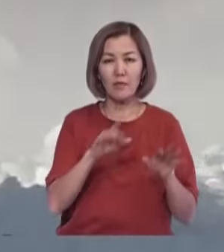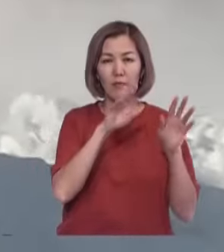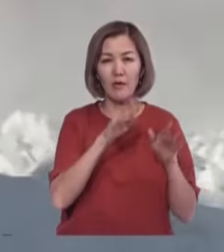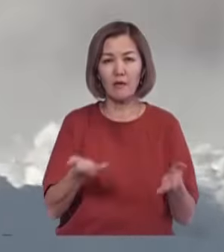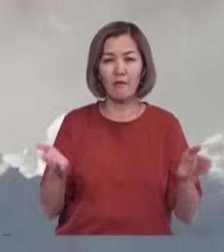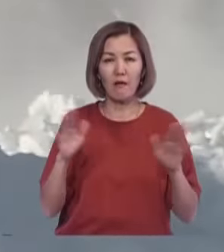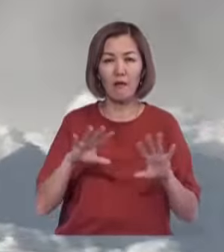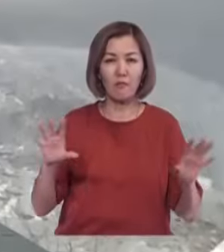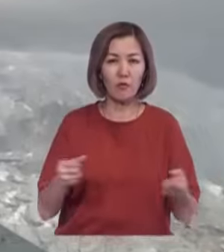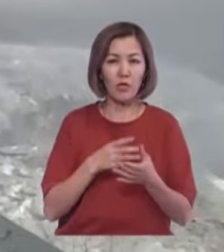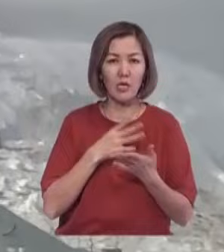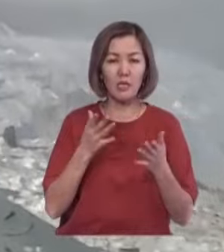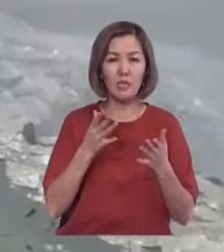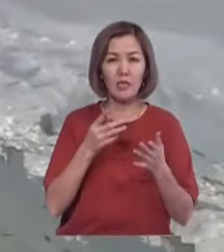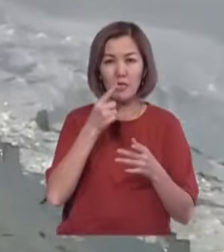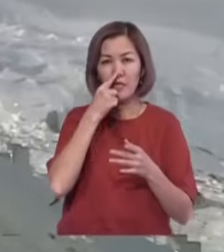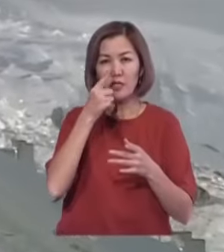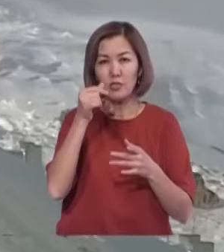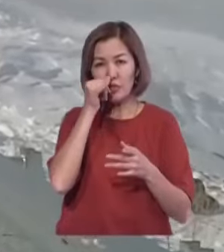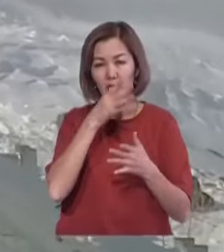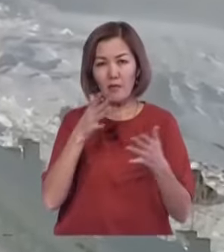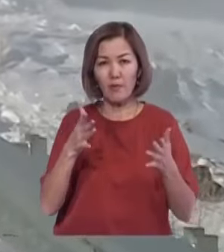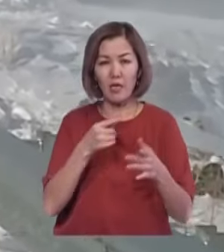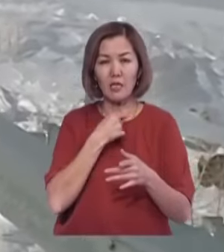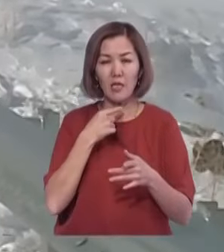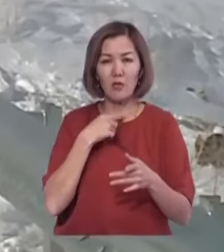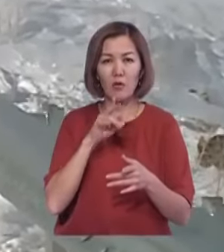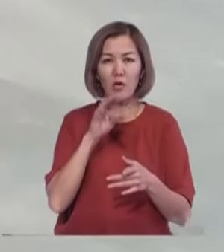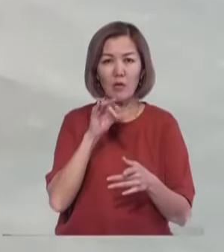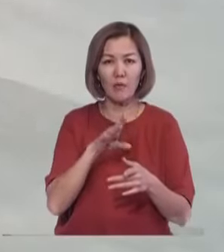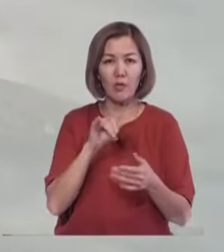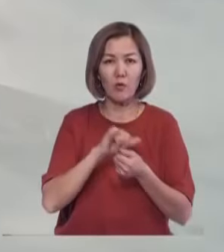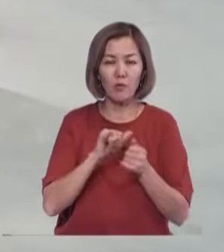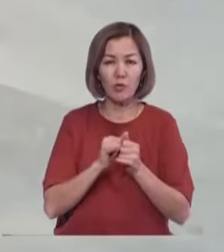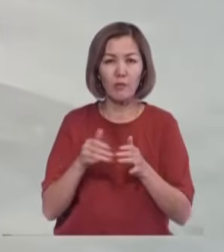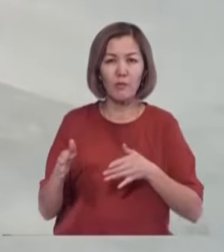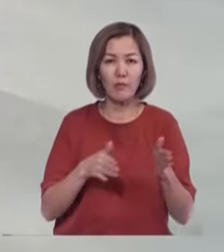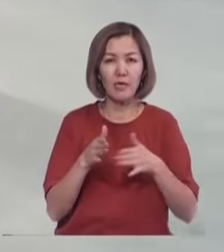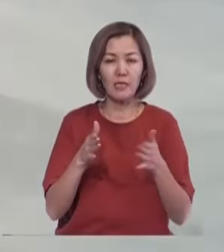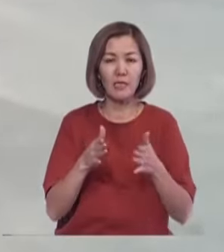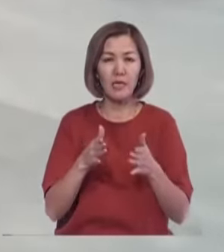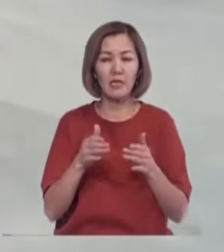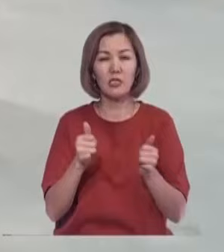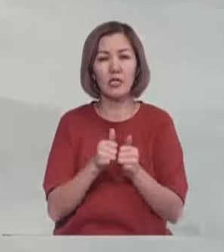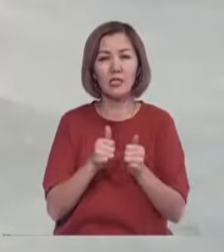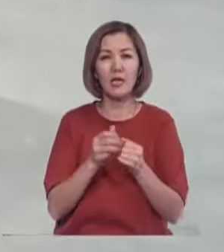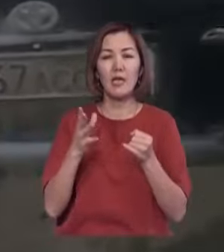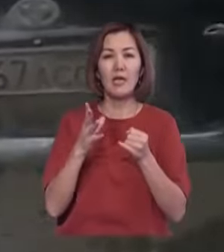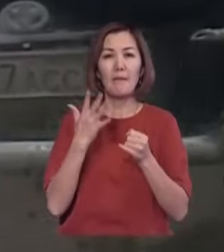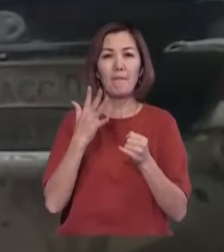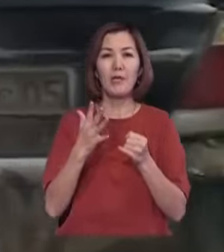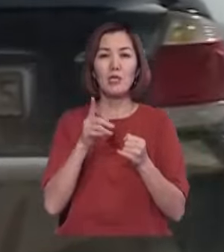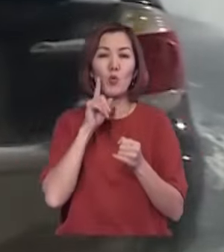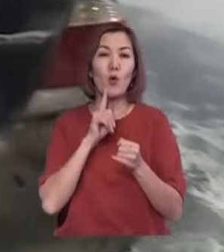құрсауынан құтқарылды. Діттеген жеріне жете алмағандар үшін Талдықорған, Қалбатау, Өскемен бағытындағы жолдың өңірге тиесілі аумағында